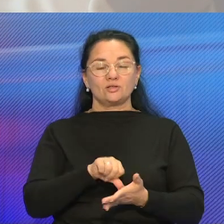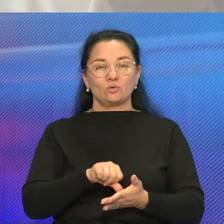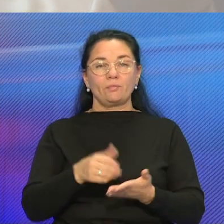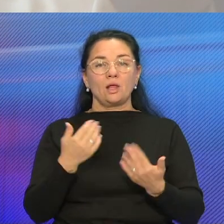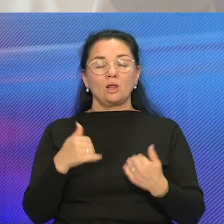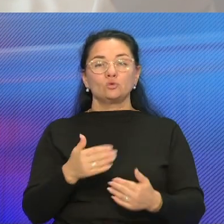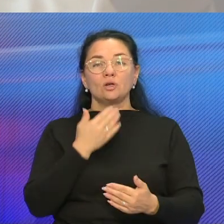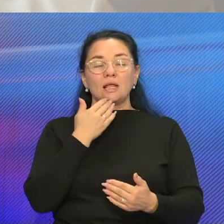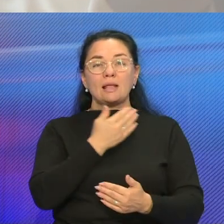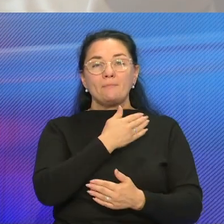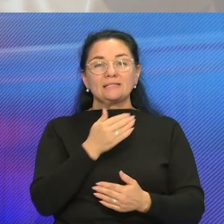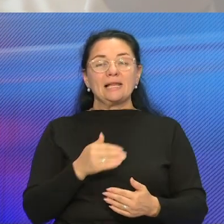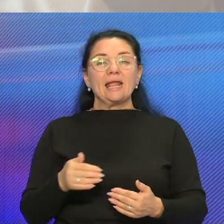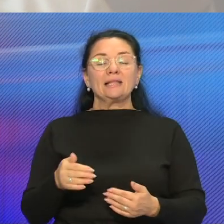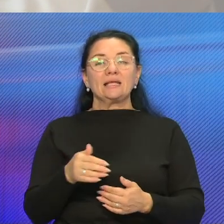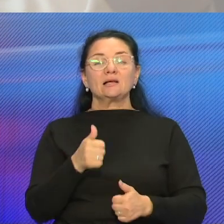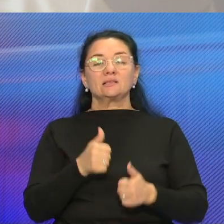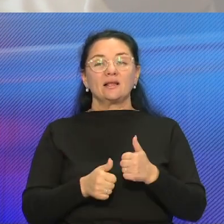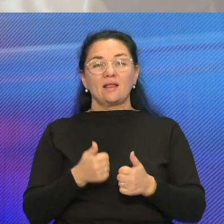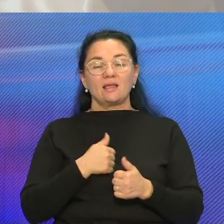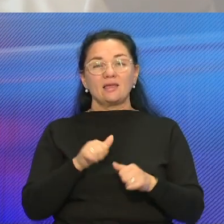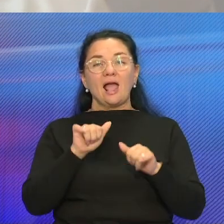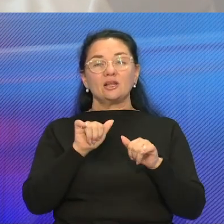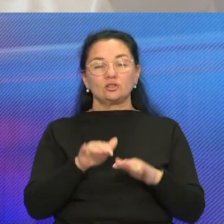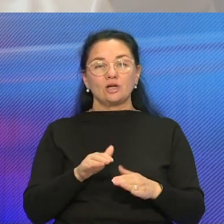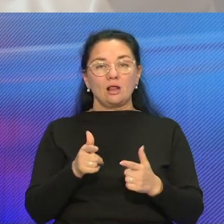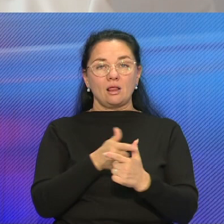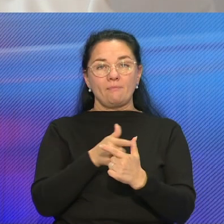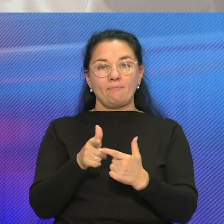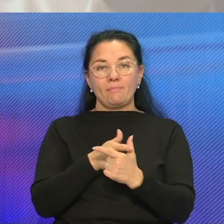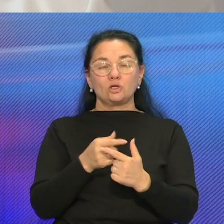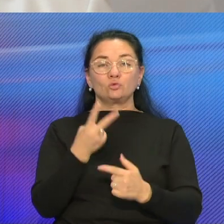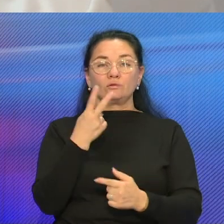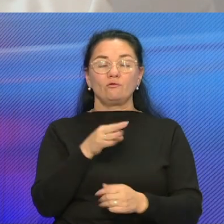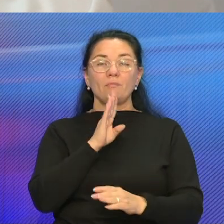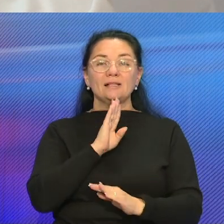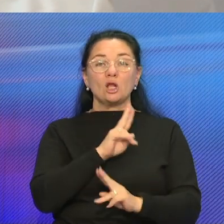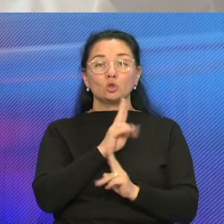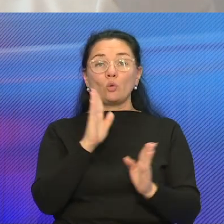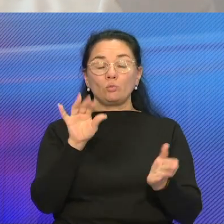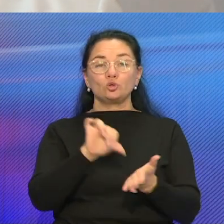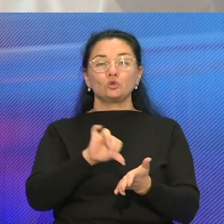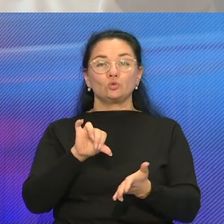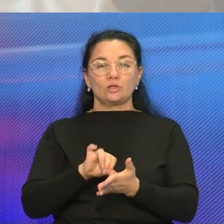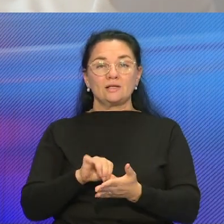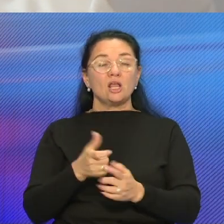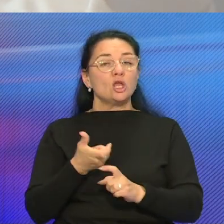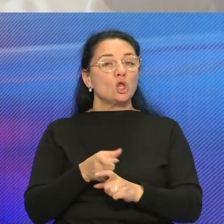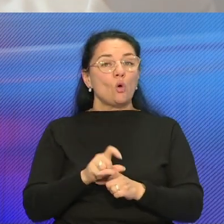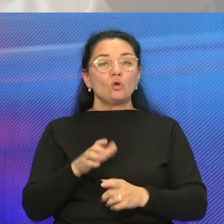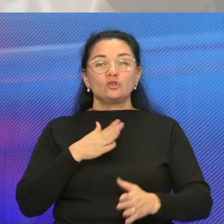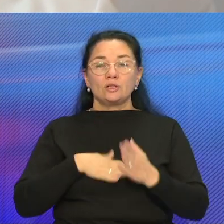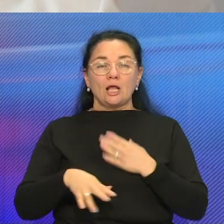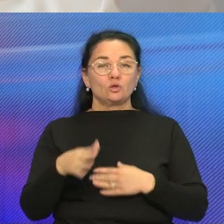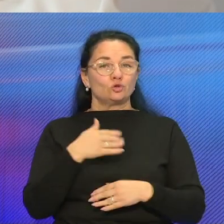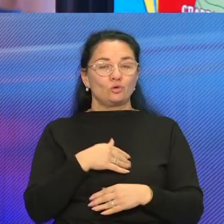последніх зборах я решала вопрос між двомя дзючками, хто буде участвувати іменно в спартакеаді. І дуже рада, що я не ошиблась